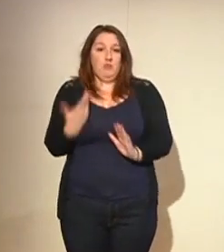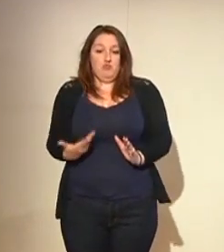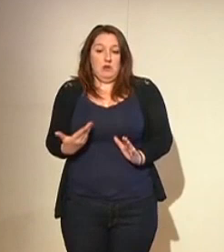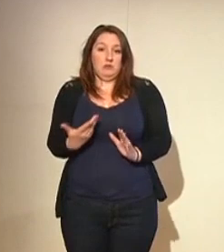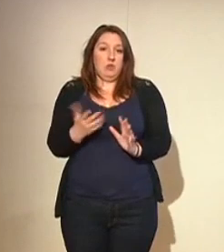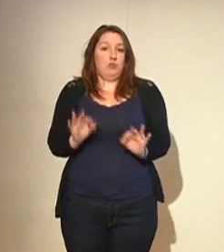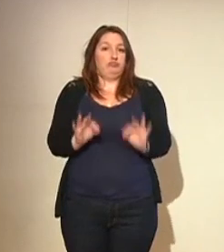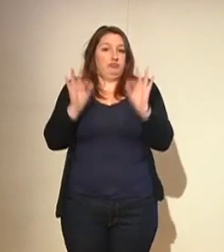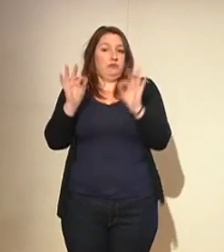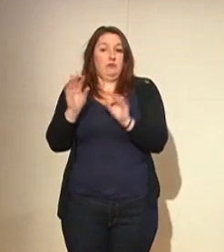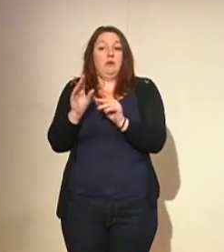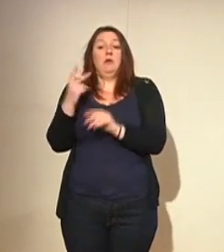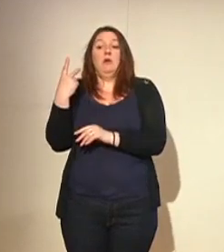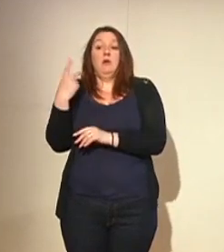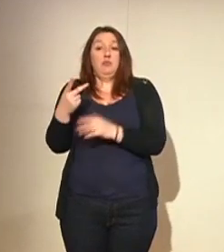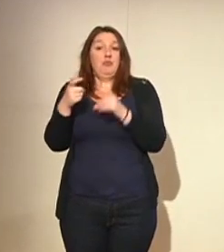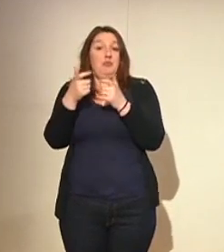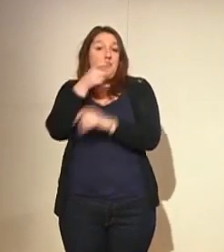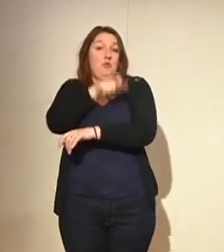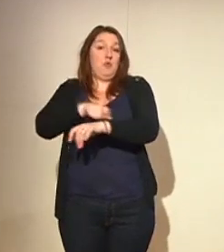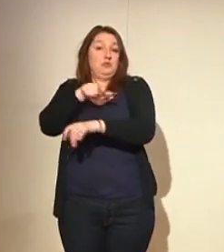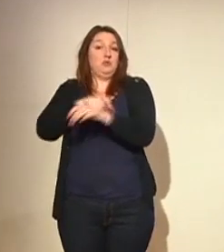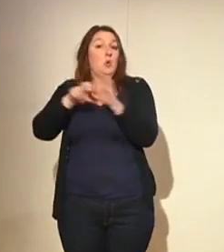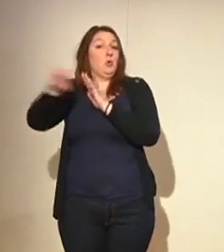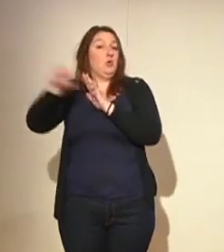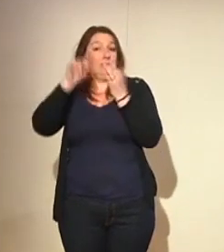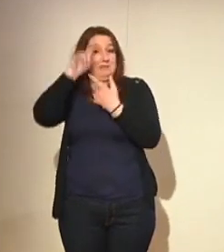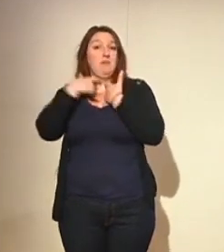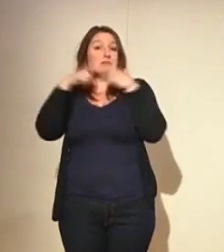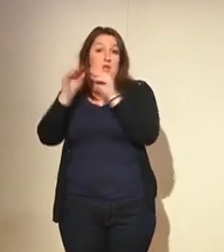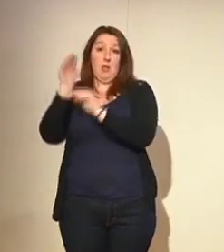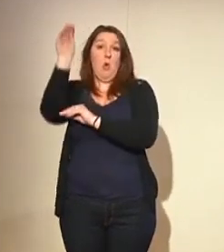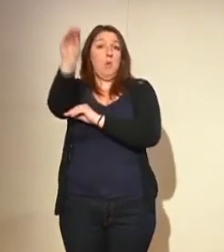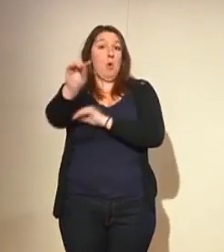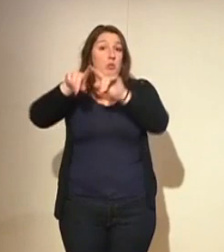nous repoussons la fois suivante la commission gr boise accessibilité